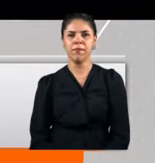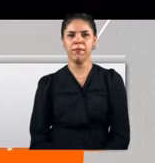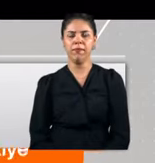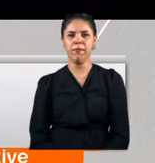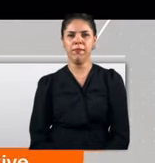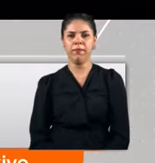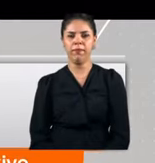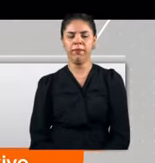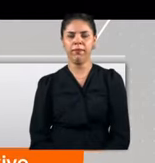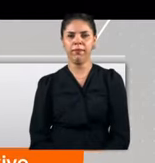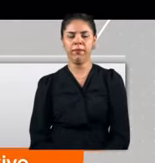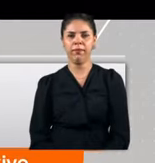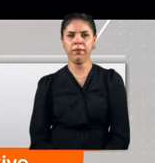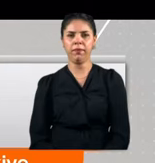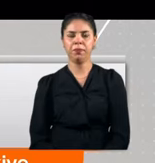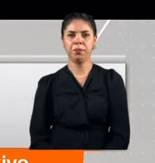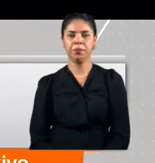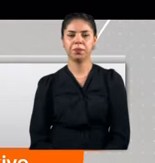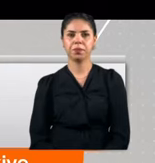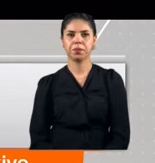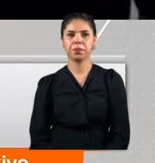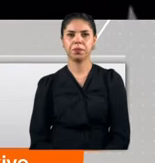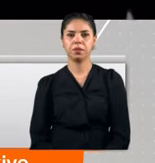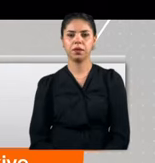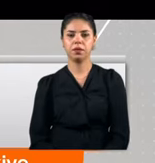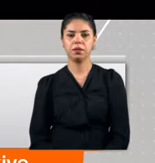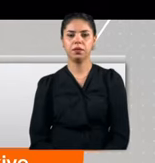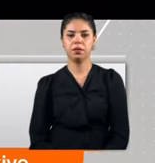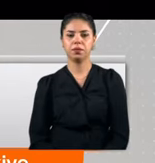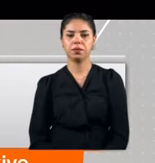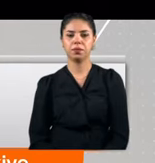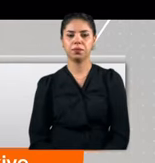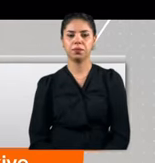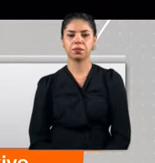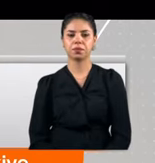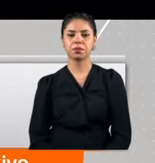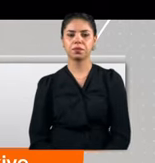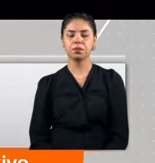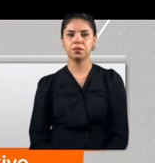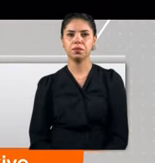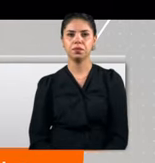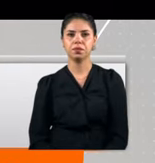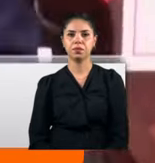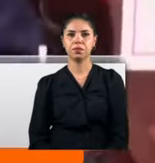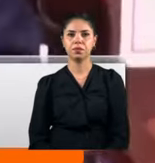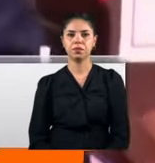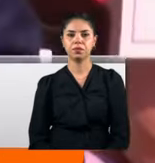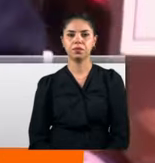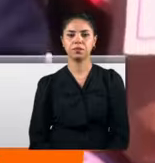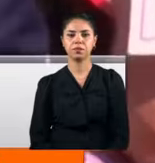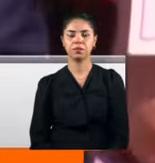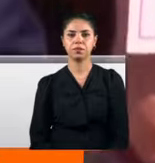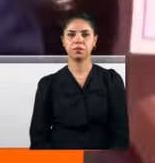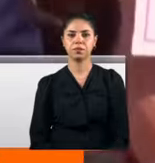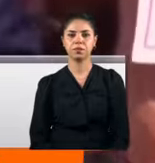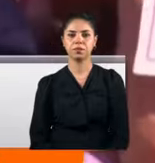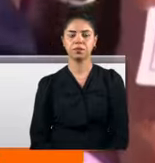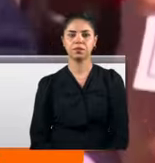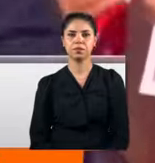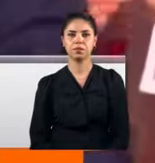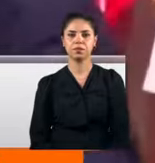gözüküyor. Şahsi kanaatim Trump'ın karşısında zayıf bir aday olduğunu da ifade etmekten çekinmeyeceğim. Take a look what happened.